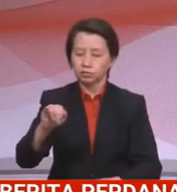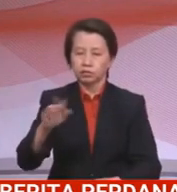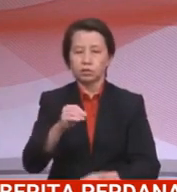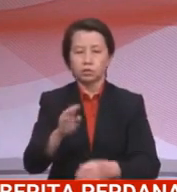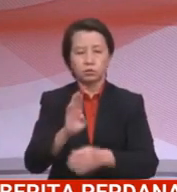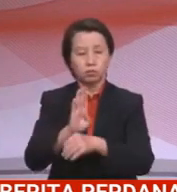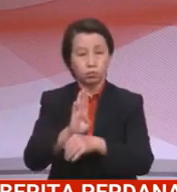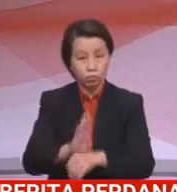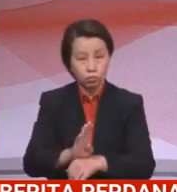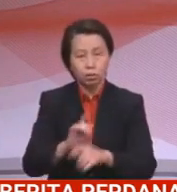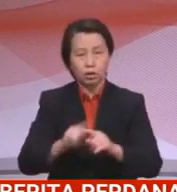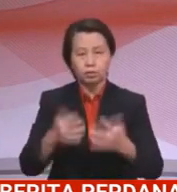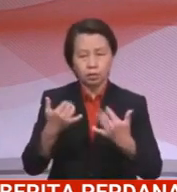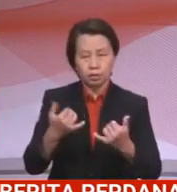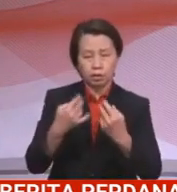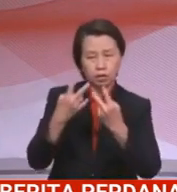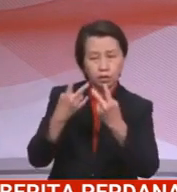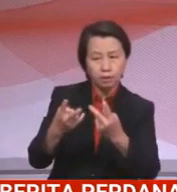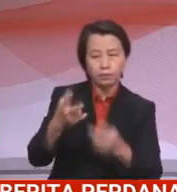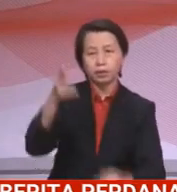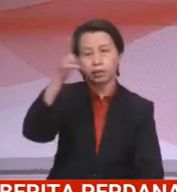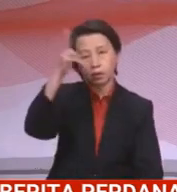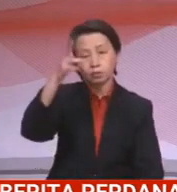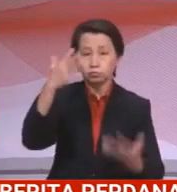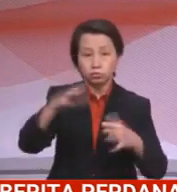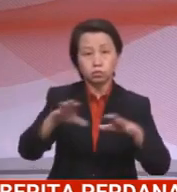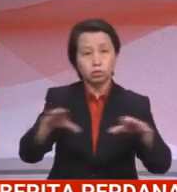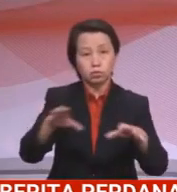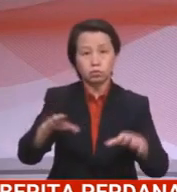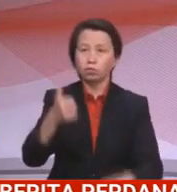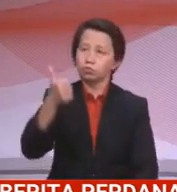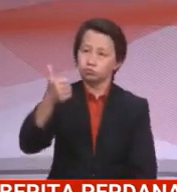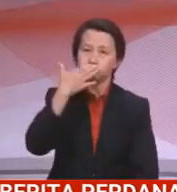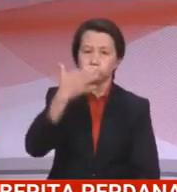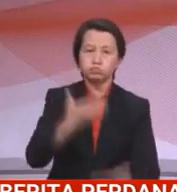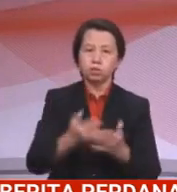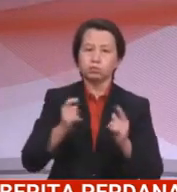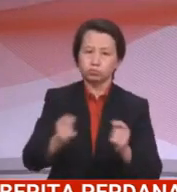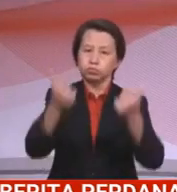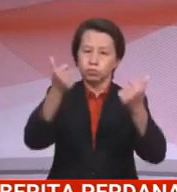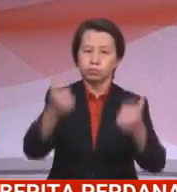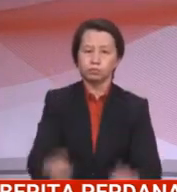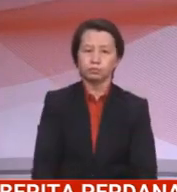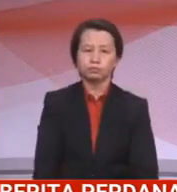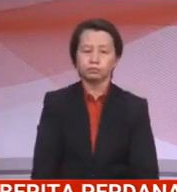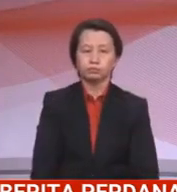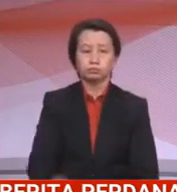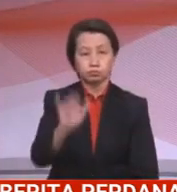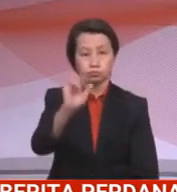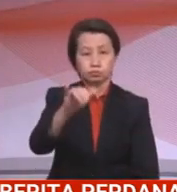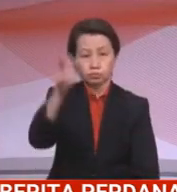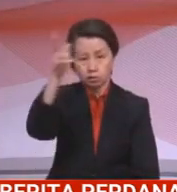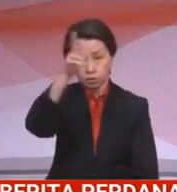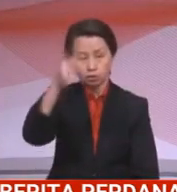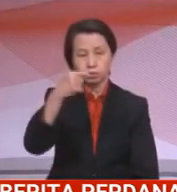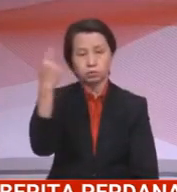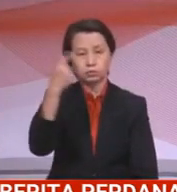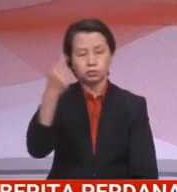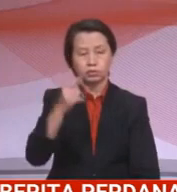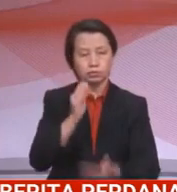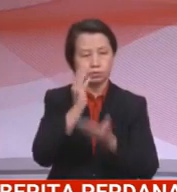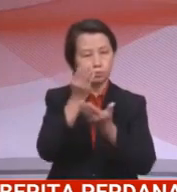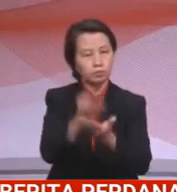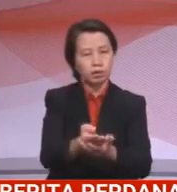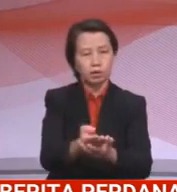tapi kali ini saya nampak kerajaan telah melakukan Tengah sangat laju eh lah kerjaan memang Syekh